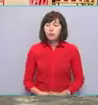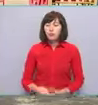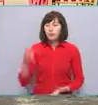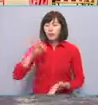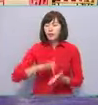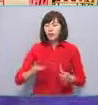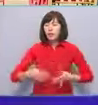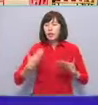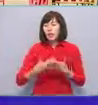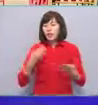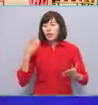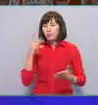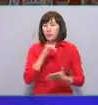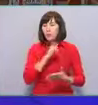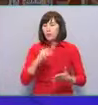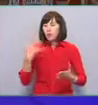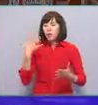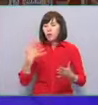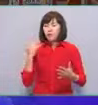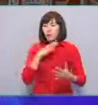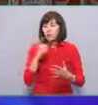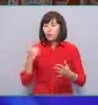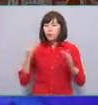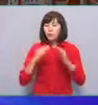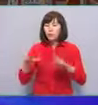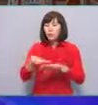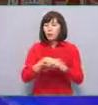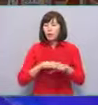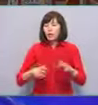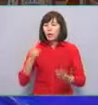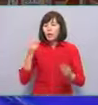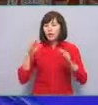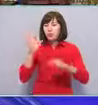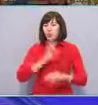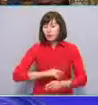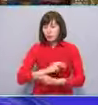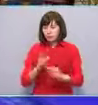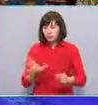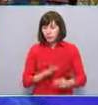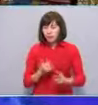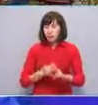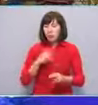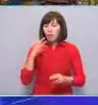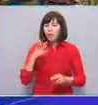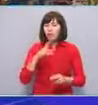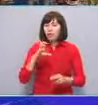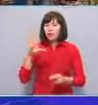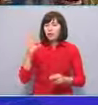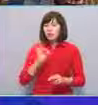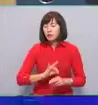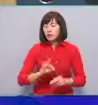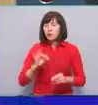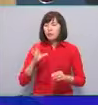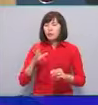Қала күні мерекесі қарсаңында Кентау шаһарында 5-1-дей көп қабатты тұрғын үйдің ауласында балалар алаңшасы пайдалануға берілді. Атап айтқанда Яссауи көшесінде